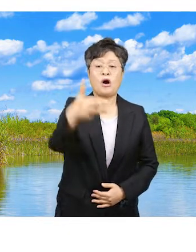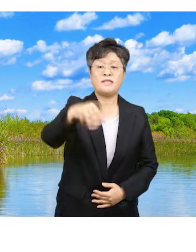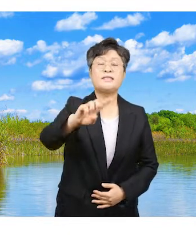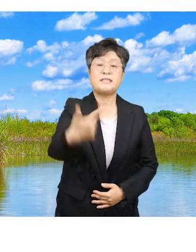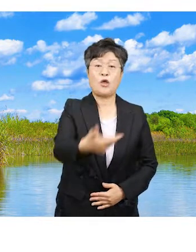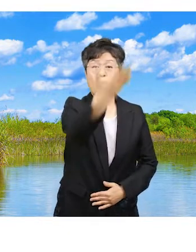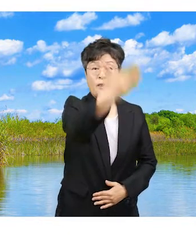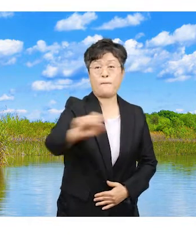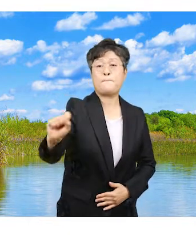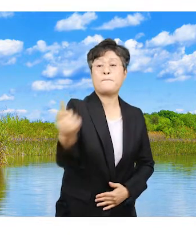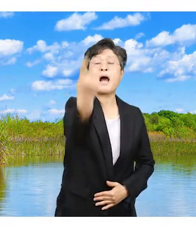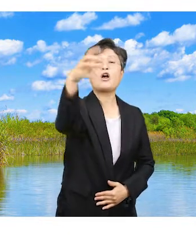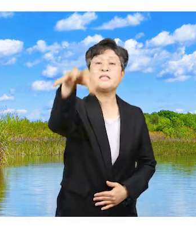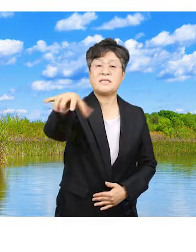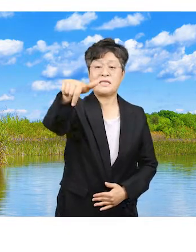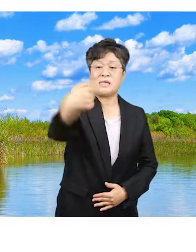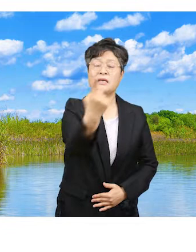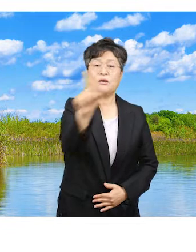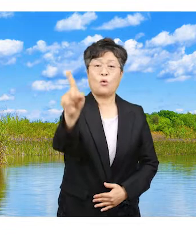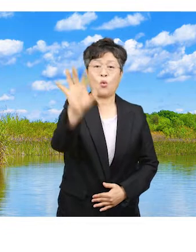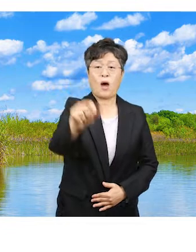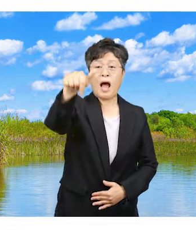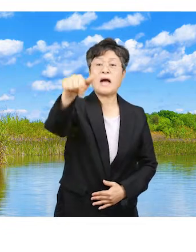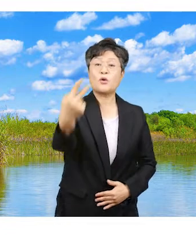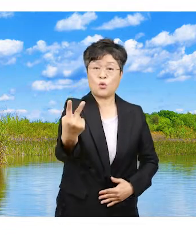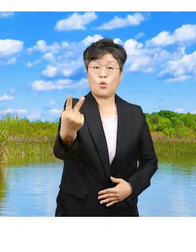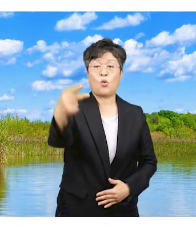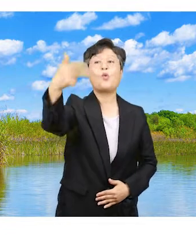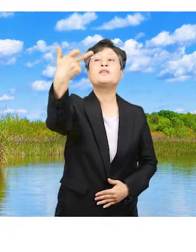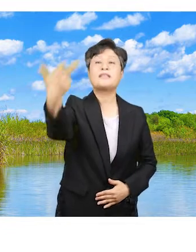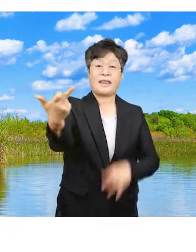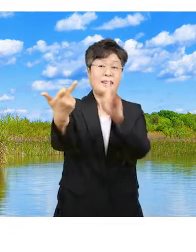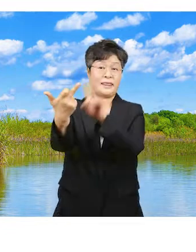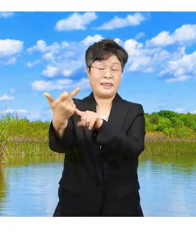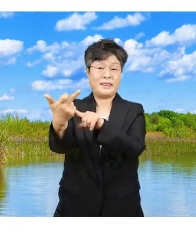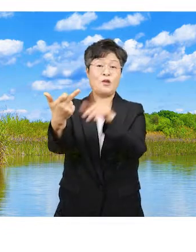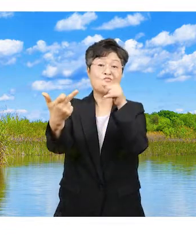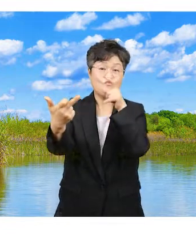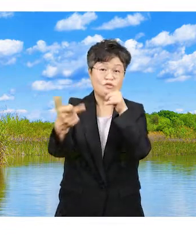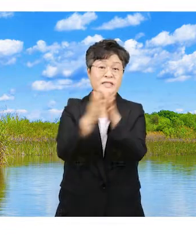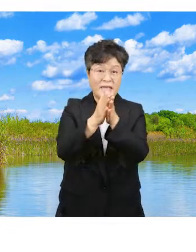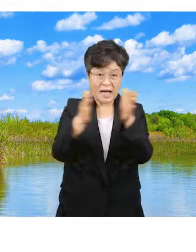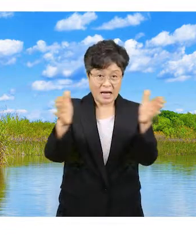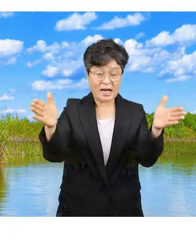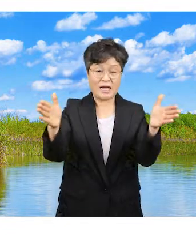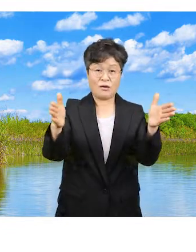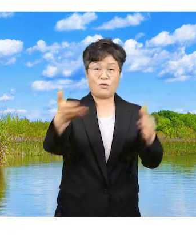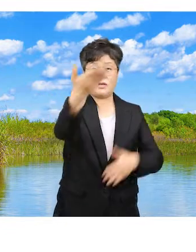원천천의 발원지 당연히 광교산이겠죠. 광교산에서 물줄기가 흘러서